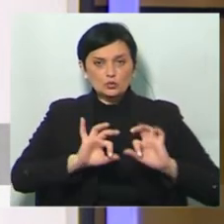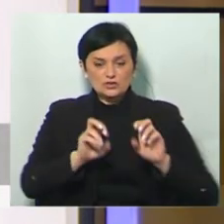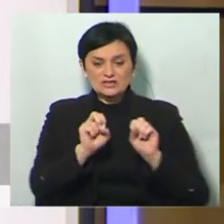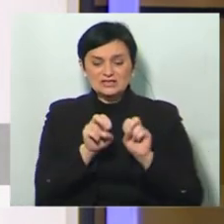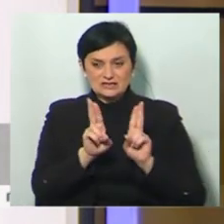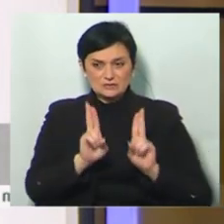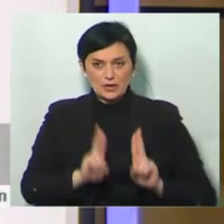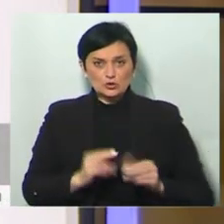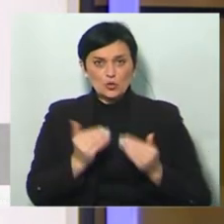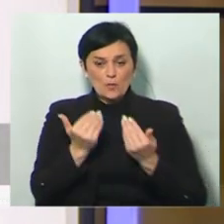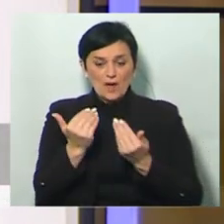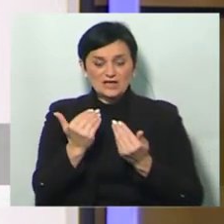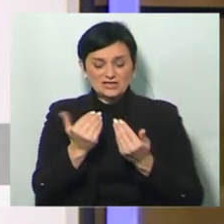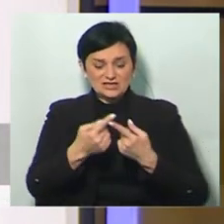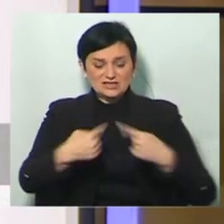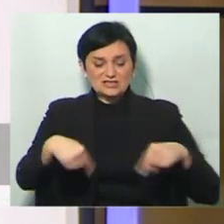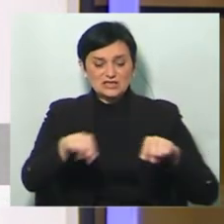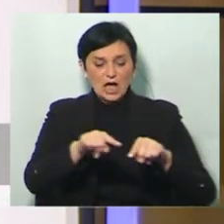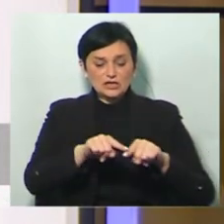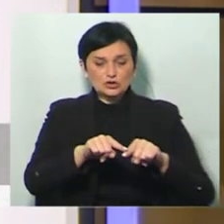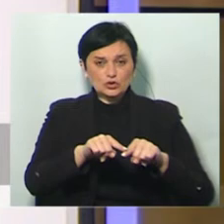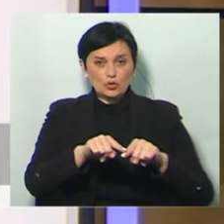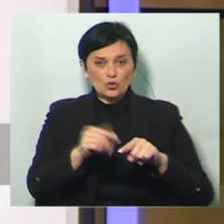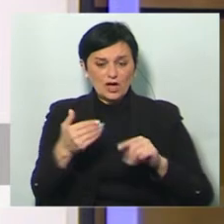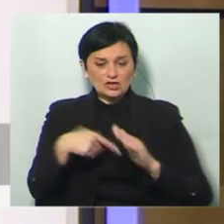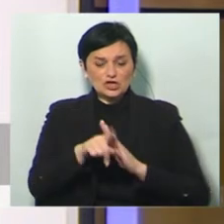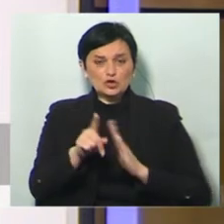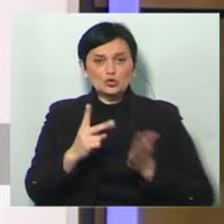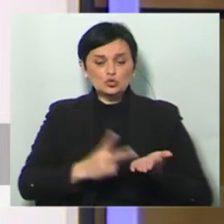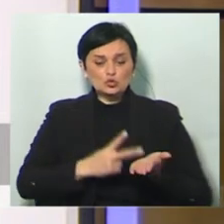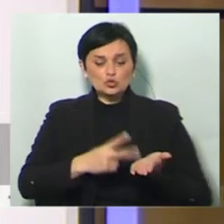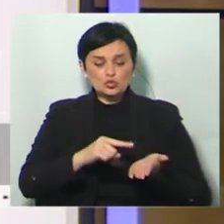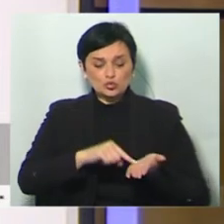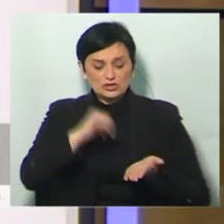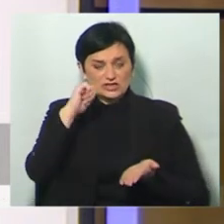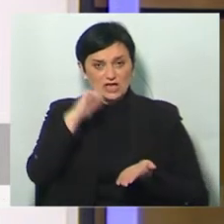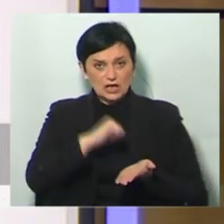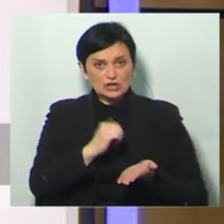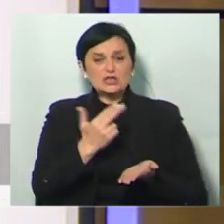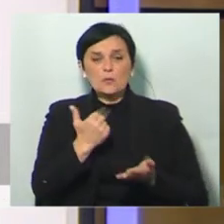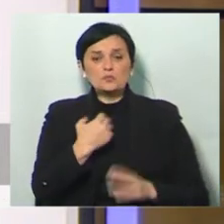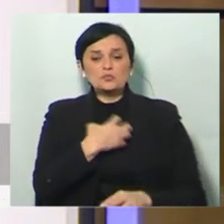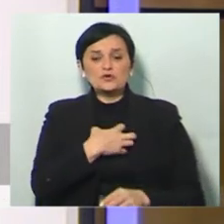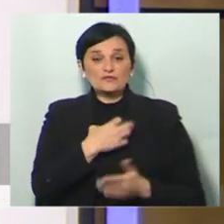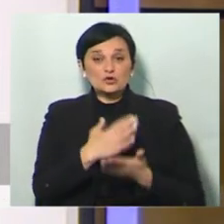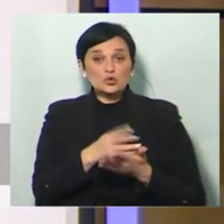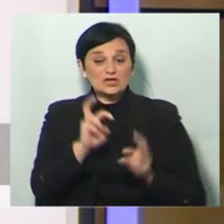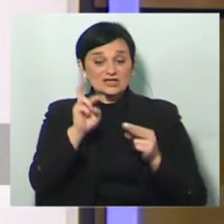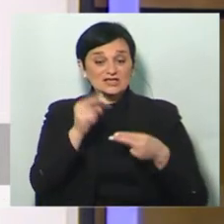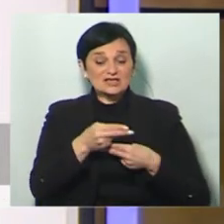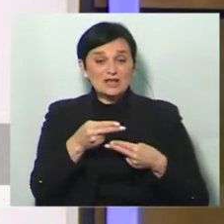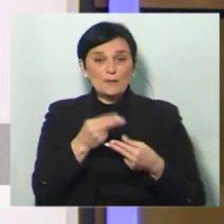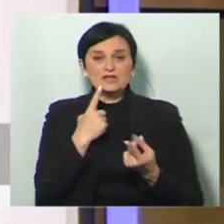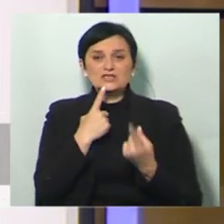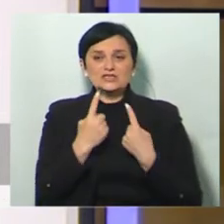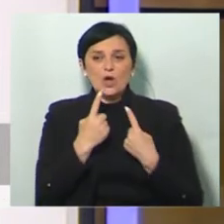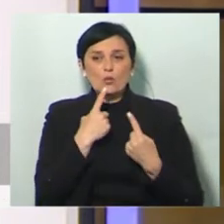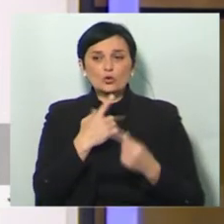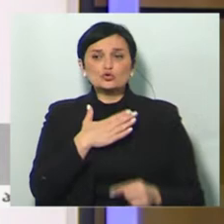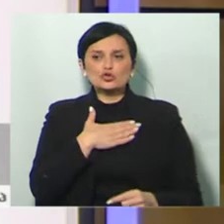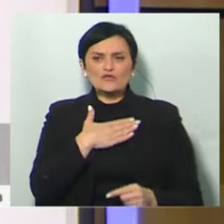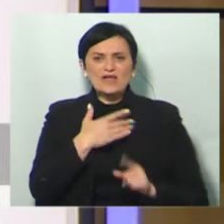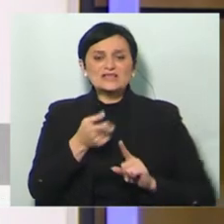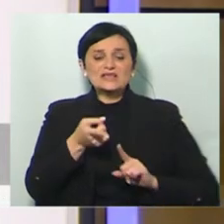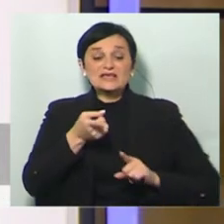სპეციალურად მათი საზოგადოების მიერ გამოქცემულ ჟურნალში და კიდევ უფრო მნიშვნელოვანია, რომ ჩვენ ამ თემაზე საუბარს